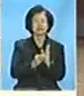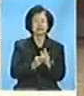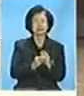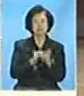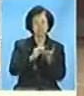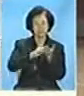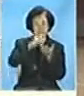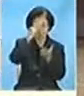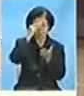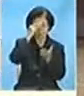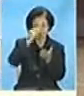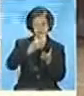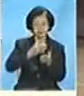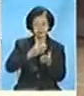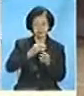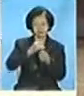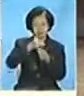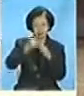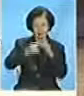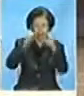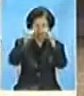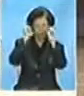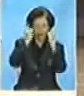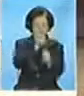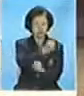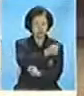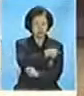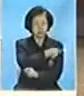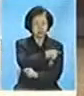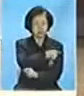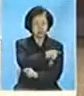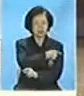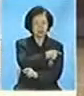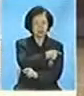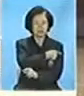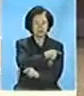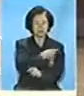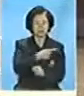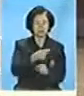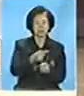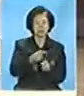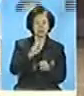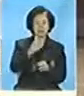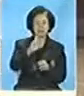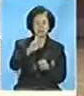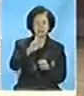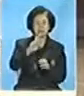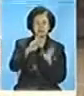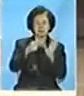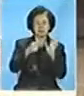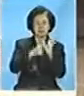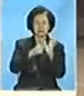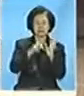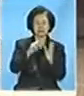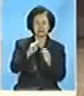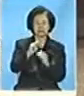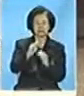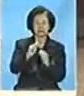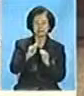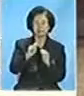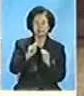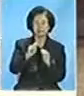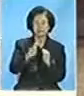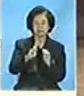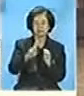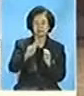ผมเรียนจบปริญญาตรีทางรัฐศาสตร์จากเด